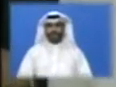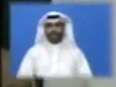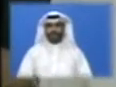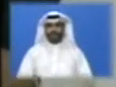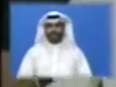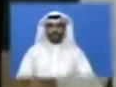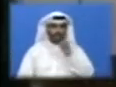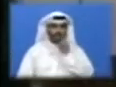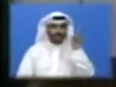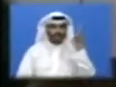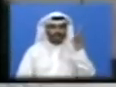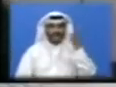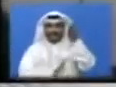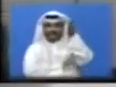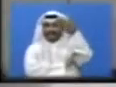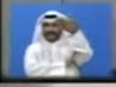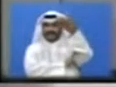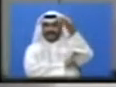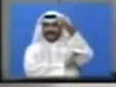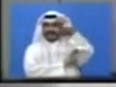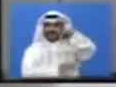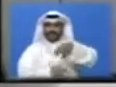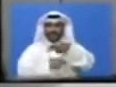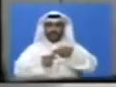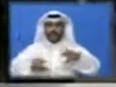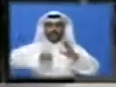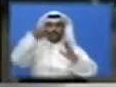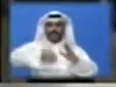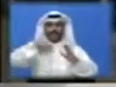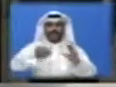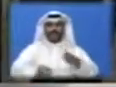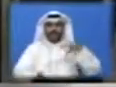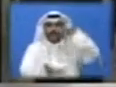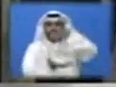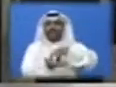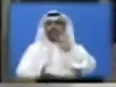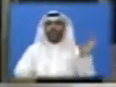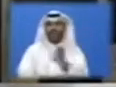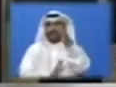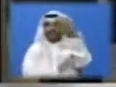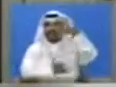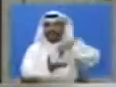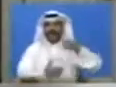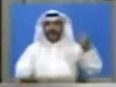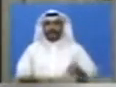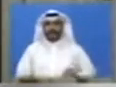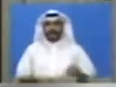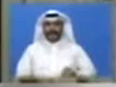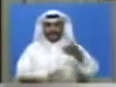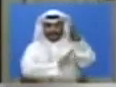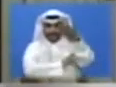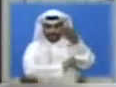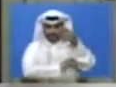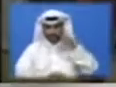عميد السلك الدبلوماسي الشيخ عزام الصباح سفير دولة الكويت لدى مملكة البحرين، وذلك بمناسبة